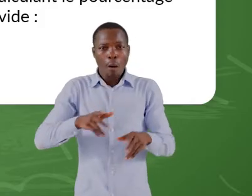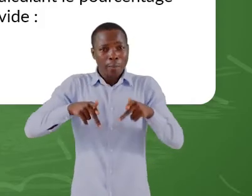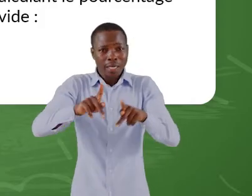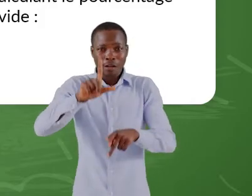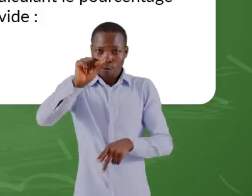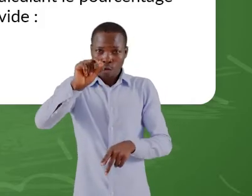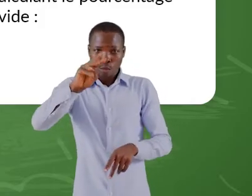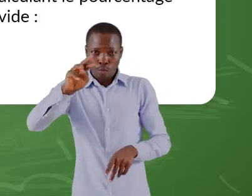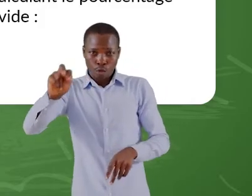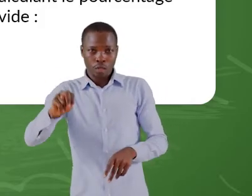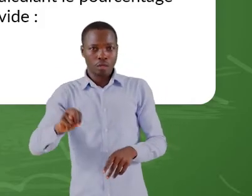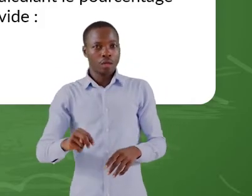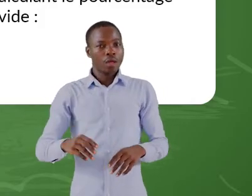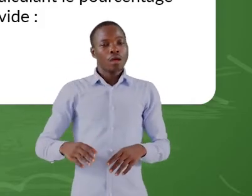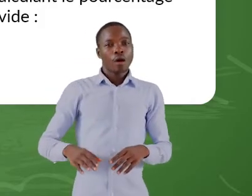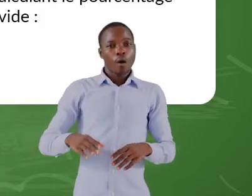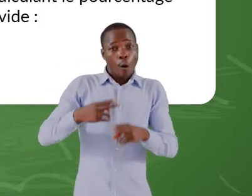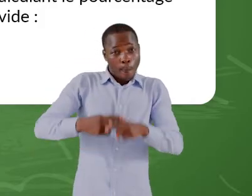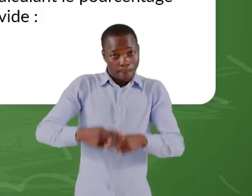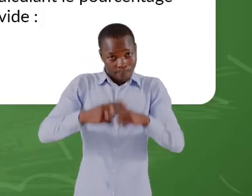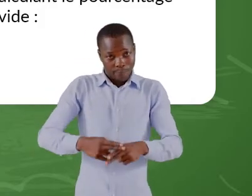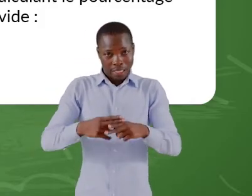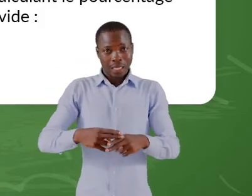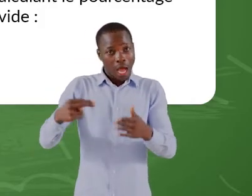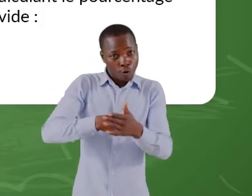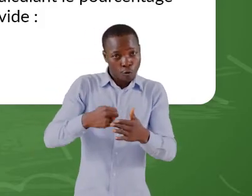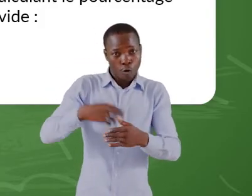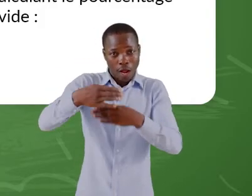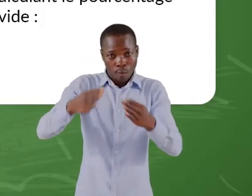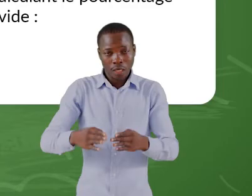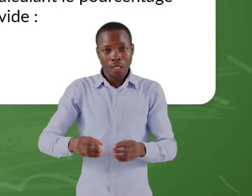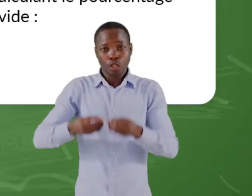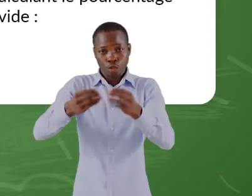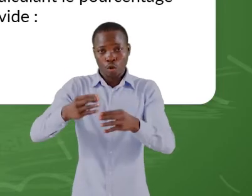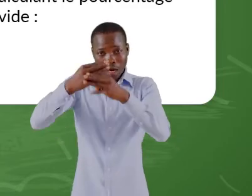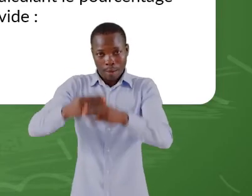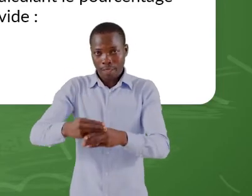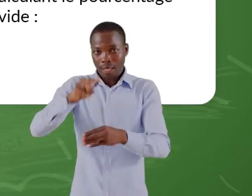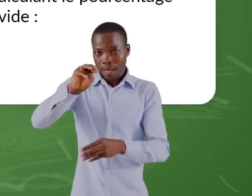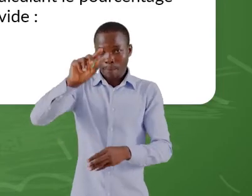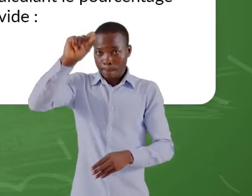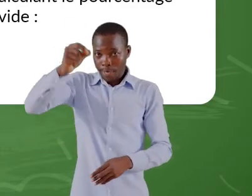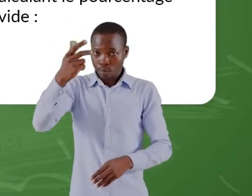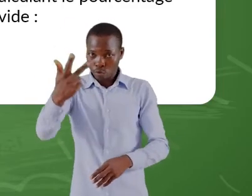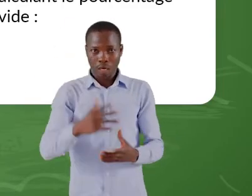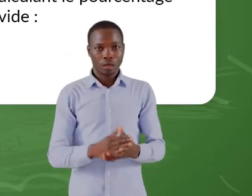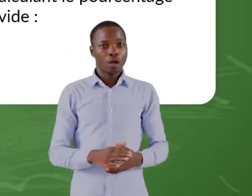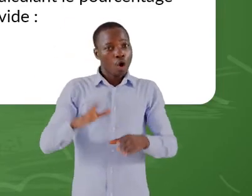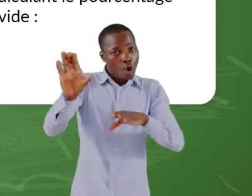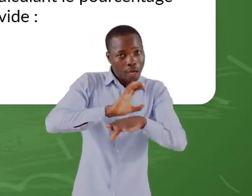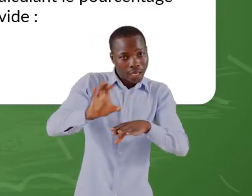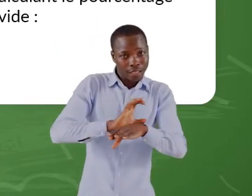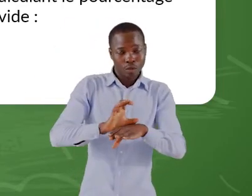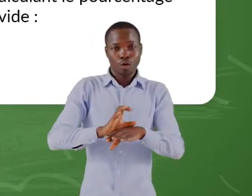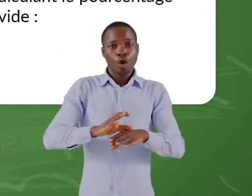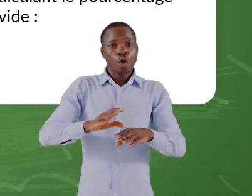nouveau la boîte, ce qui nous donne la masse M'3. On calcule le volume d'eau que le sol